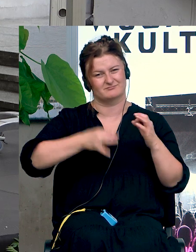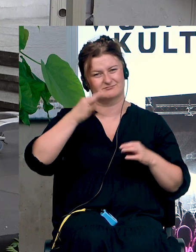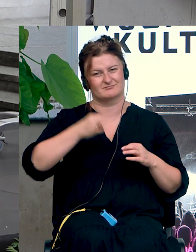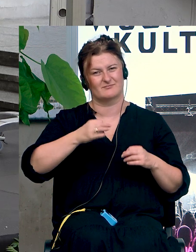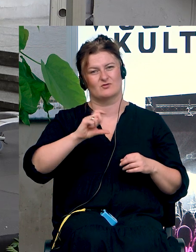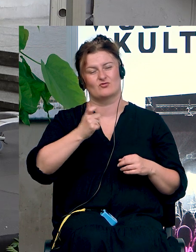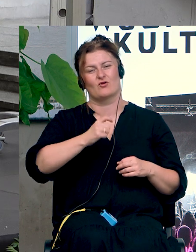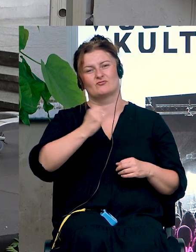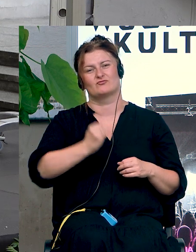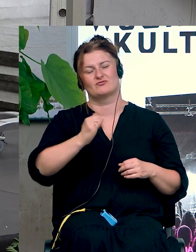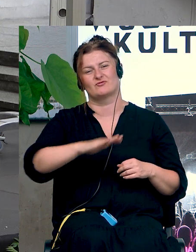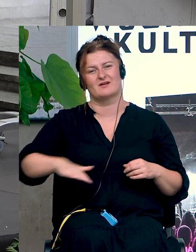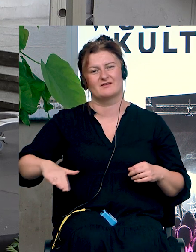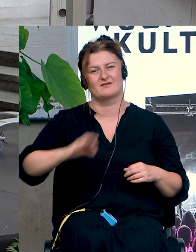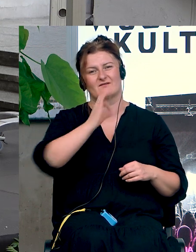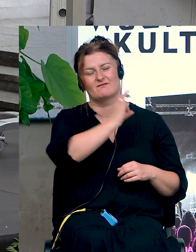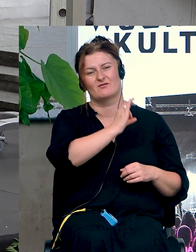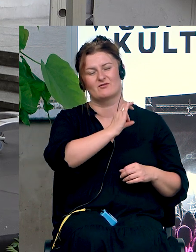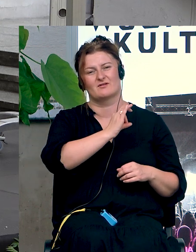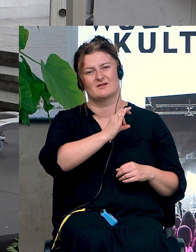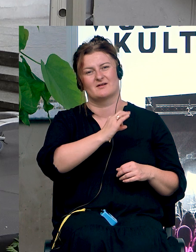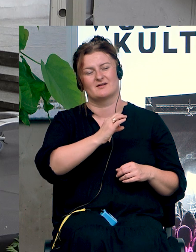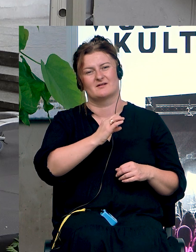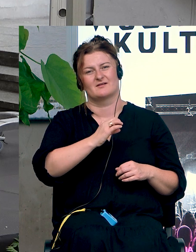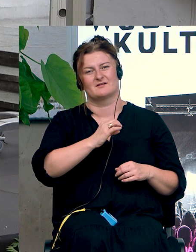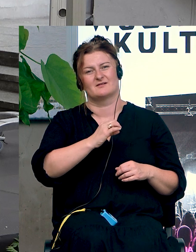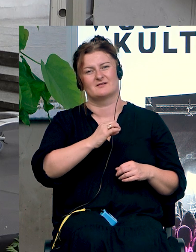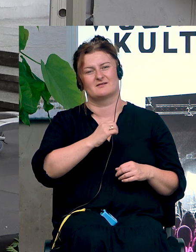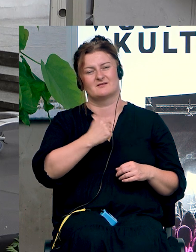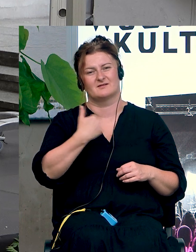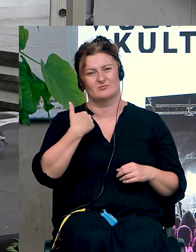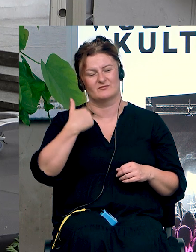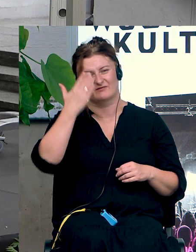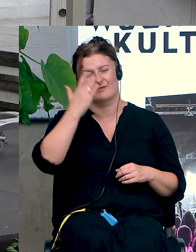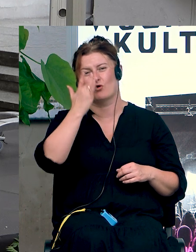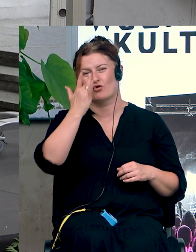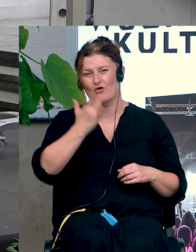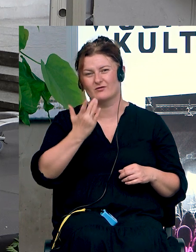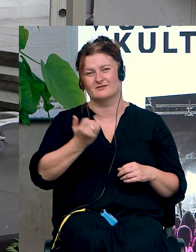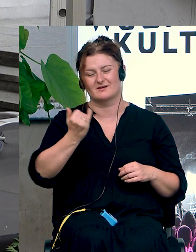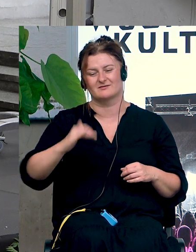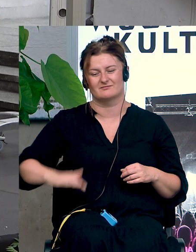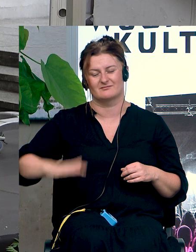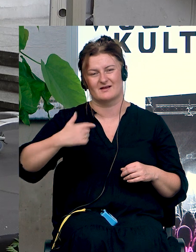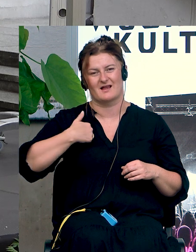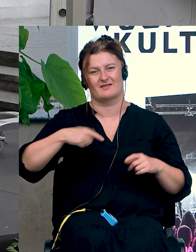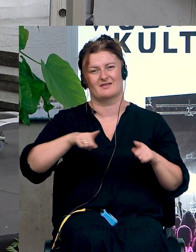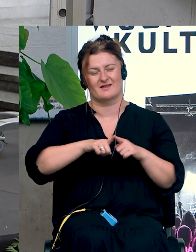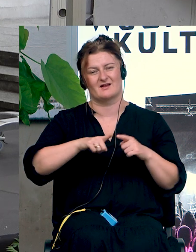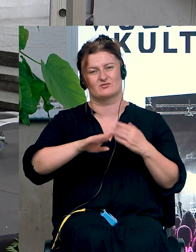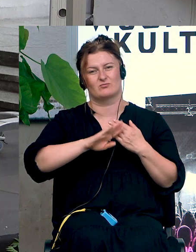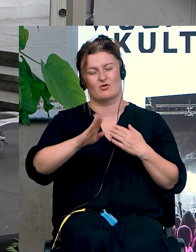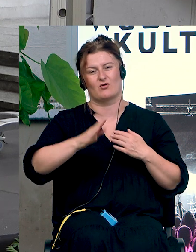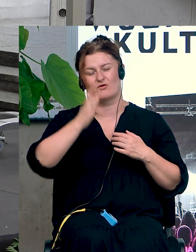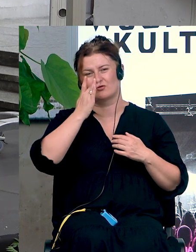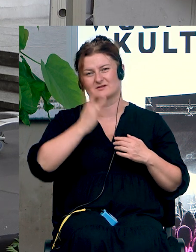co z dzieciństwa, za czym tęsknisz, bo mimo wszystko, nawet czy było to radzieckie dzieciństwo, ja też w takim posowieckim jeszcze kraju